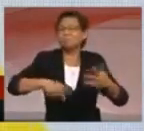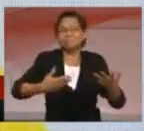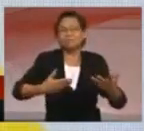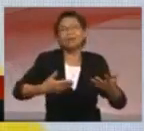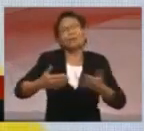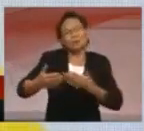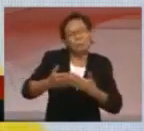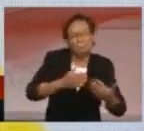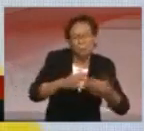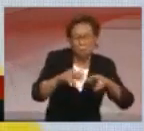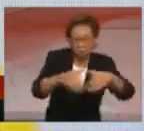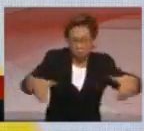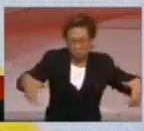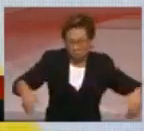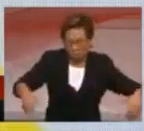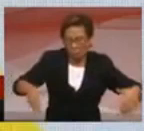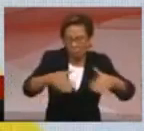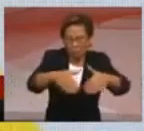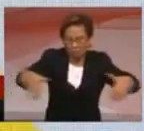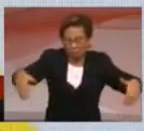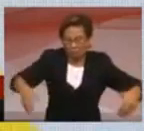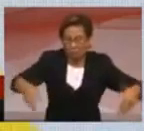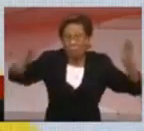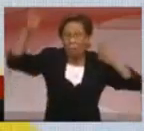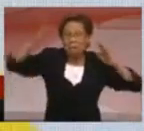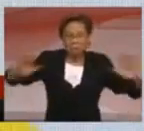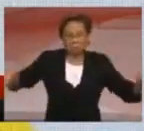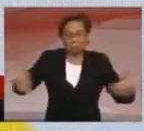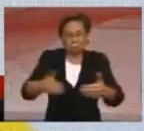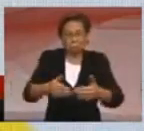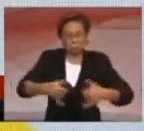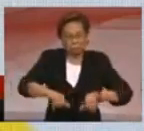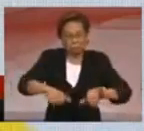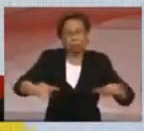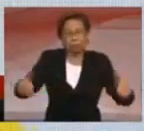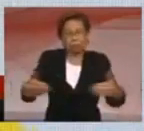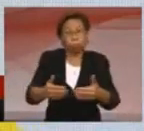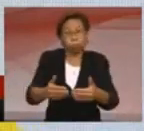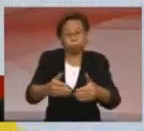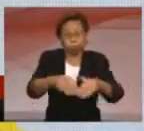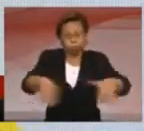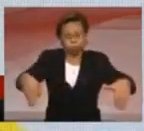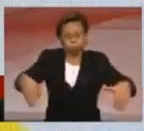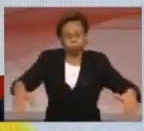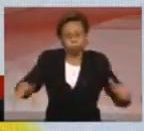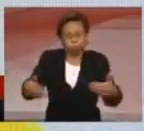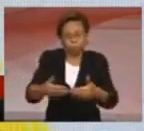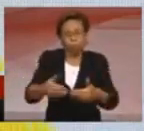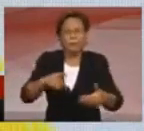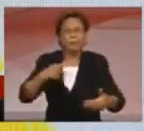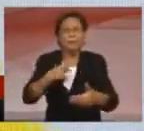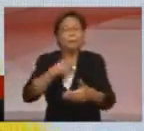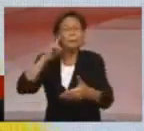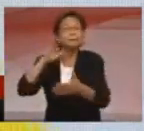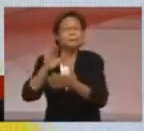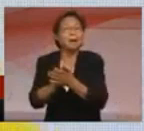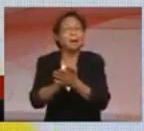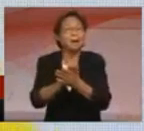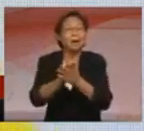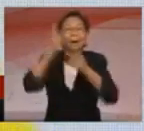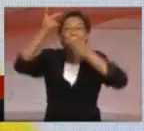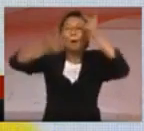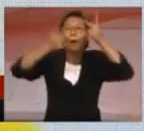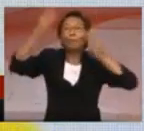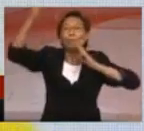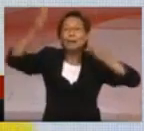sempadan negara kita masih tidak dibenarkan dibuka, kita yakin sepenuhnya pelancongan domestik